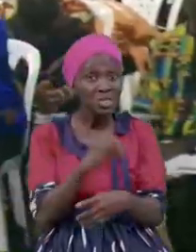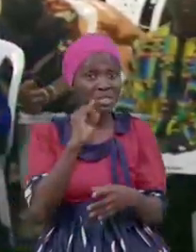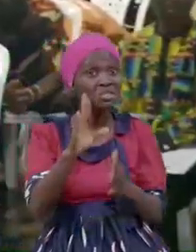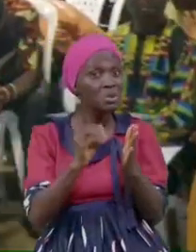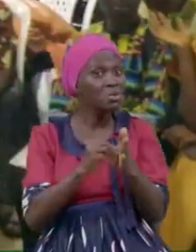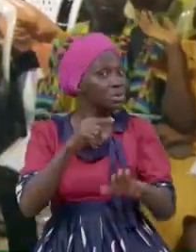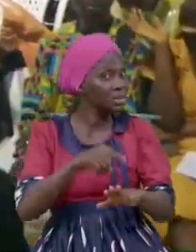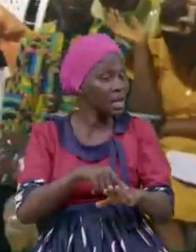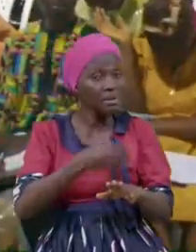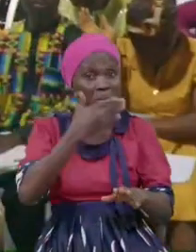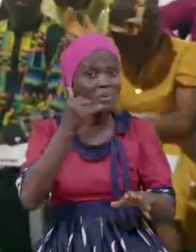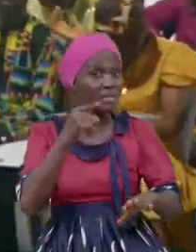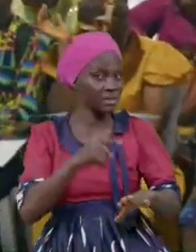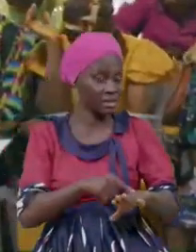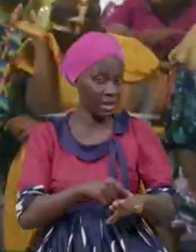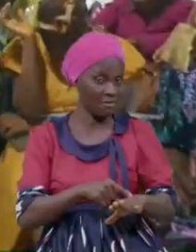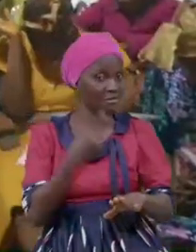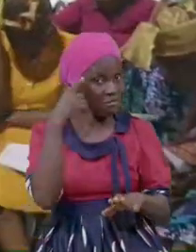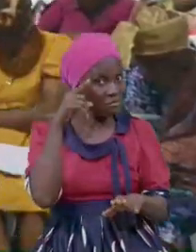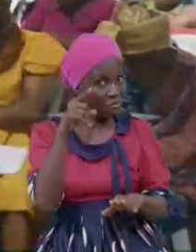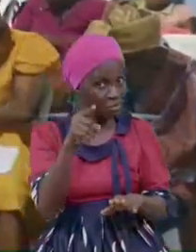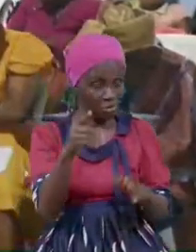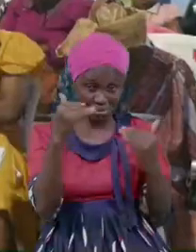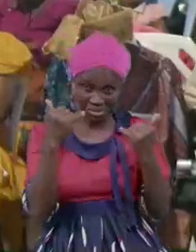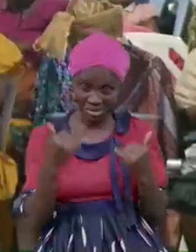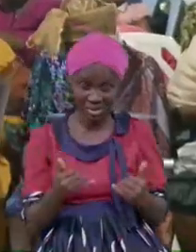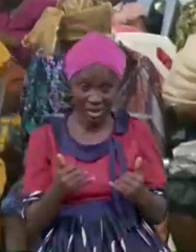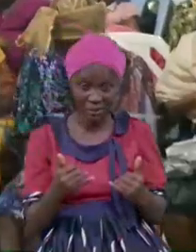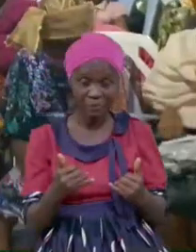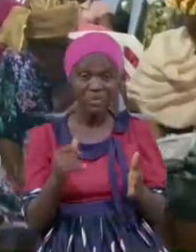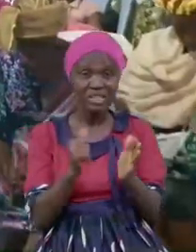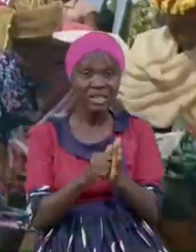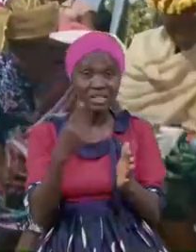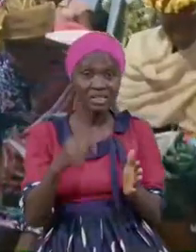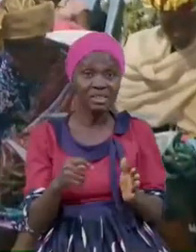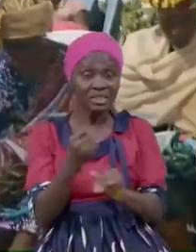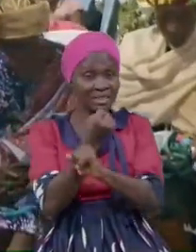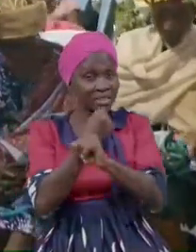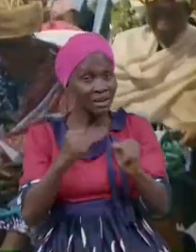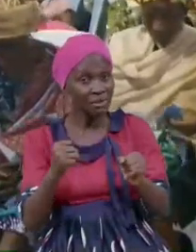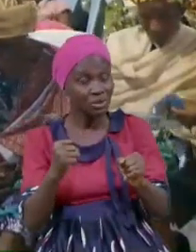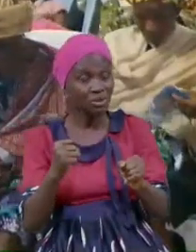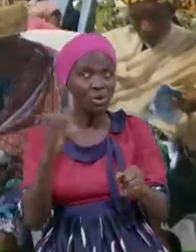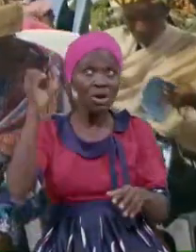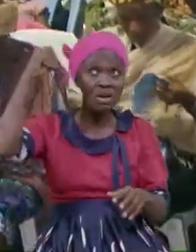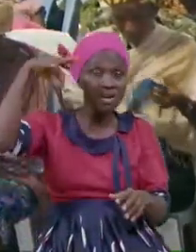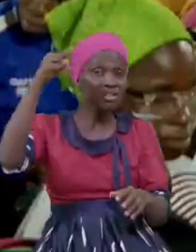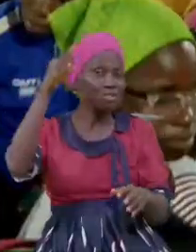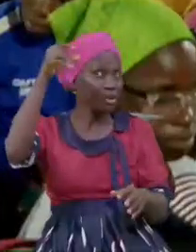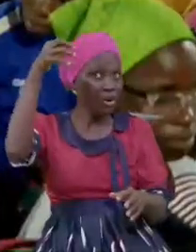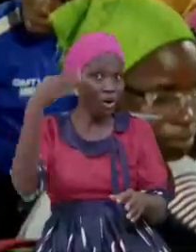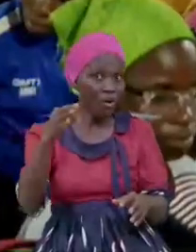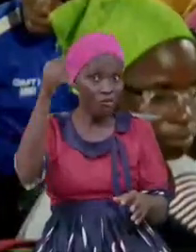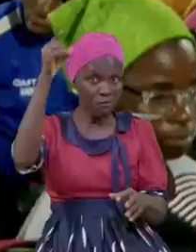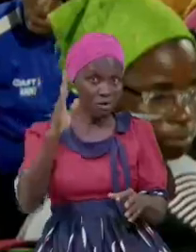Voici le moment présent où la grâce de Dieu, le salut de Dieu, le pardon de Dieu viendra dans ta